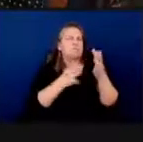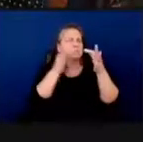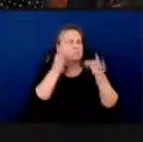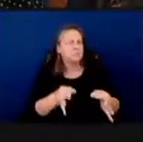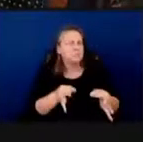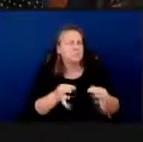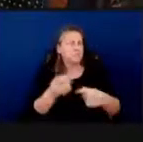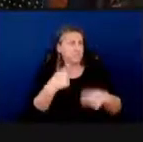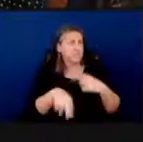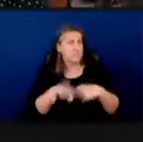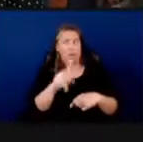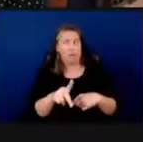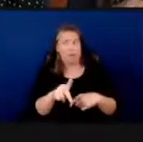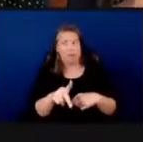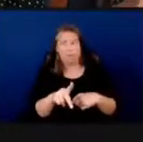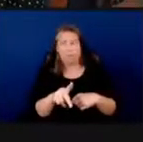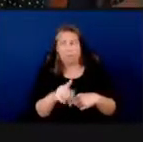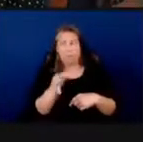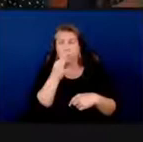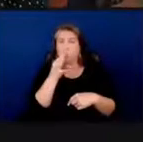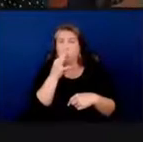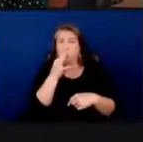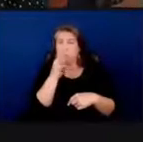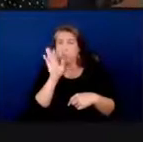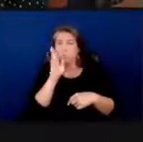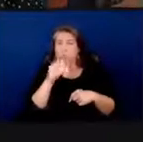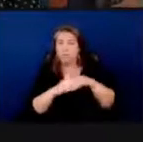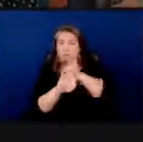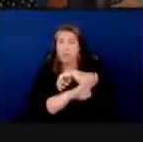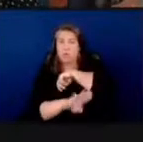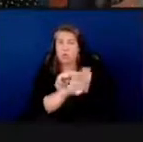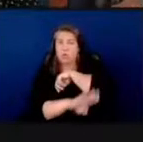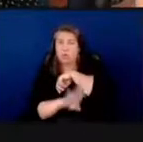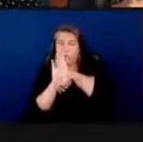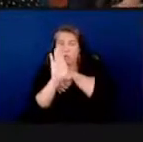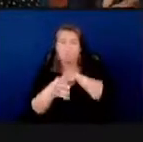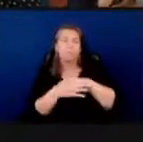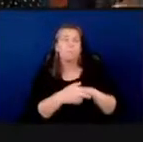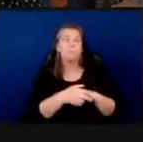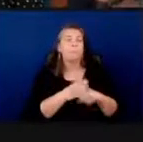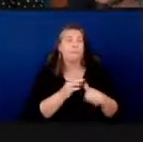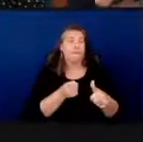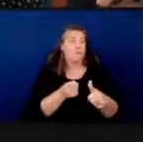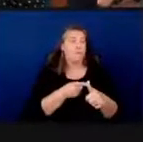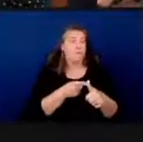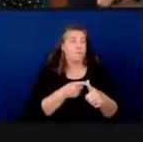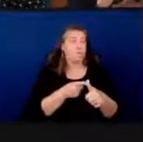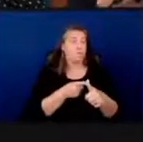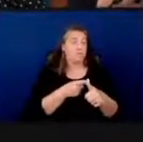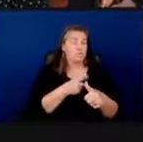ningependa kuzungumza kuhusu maamuzi fulani ambayo yametolewa. Kwanza kabisa